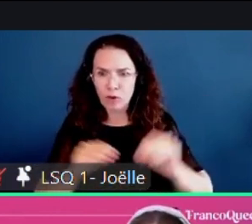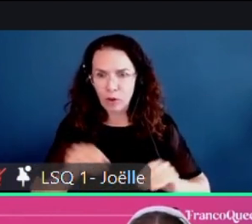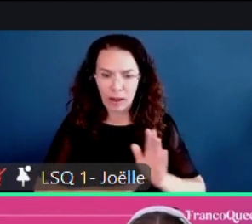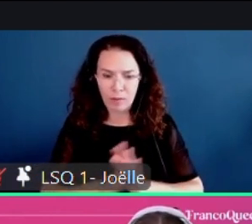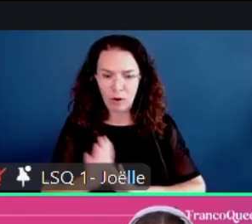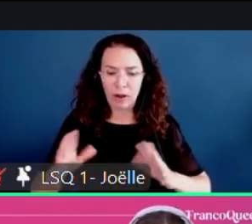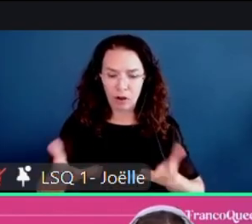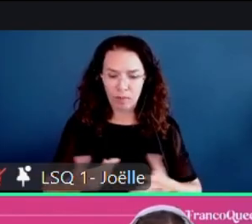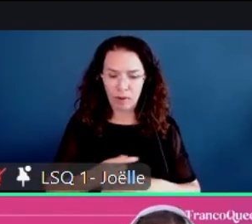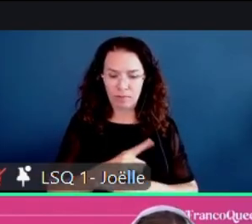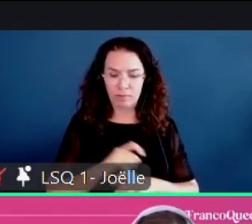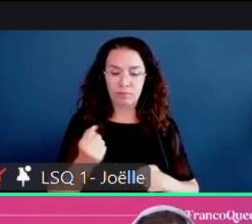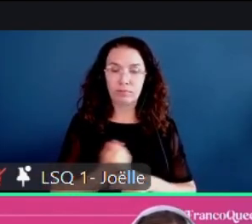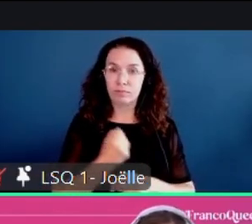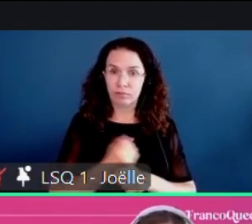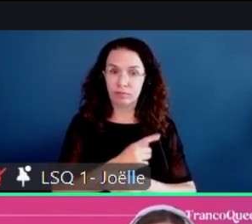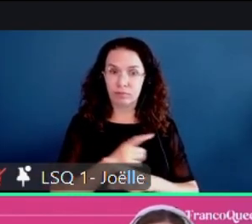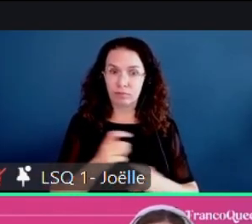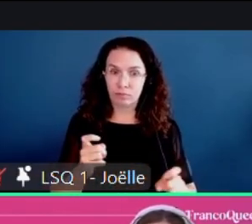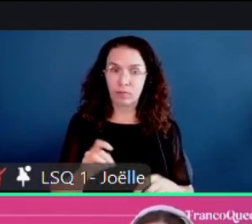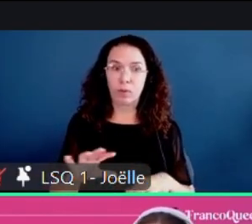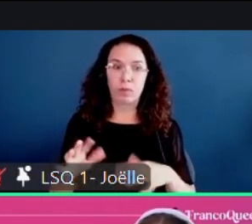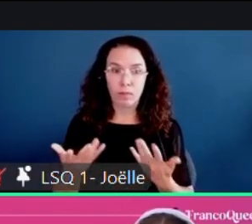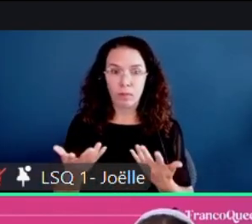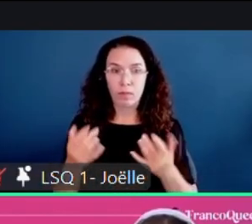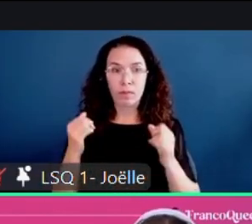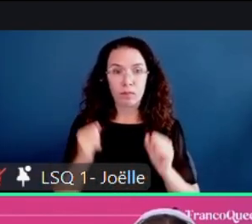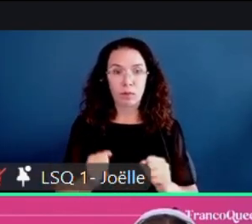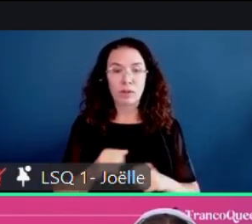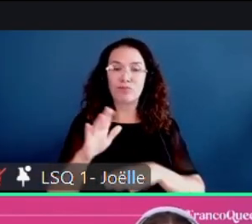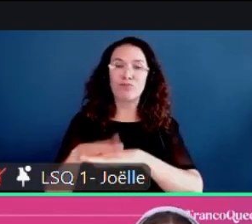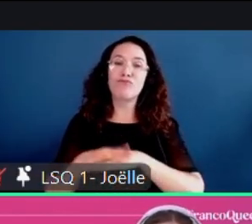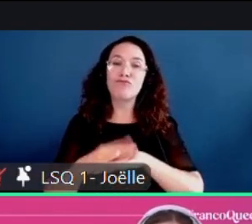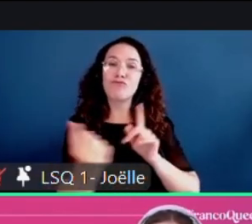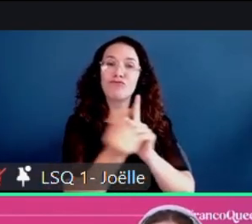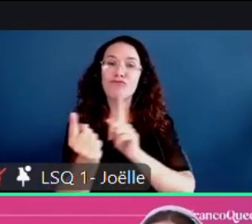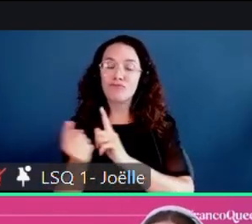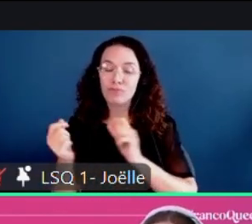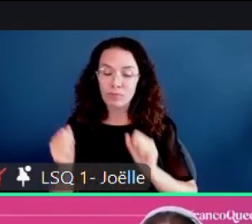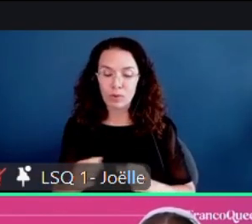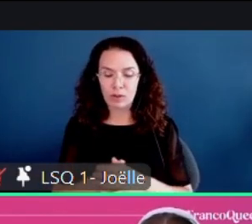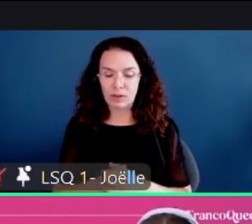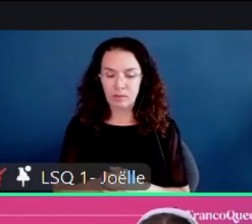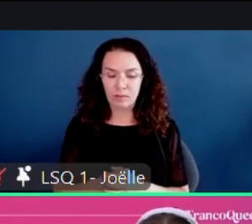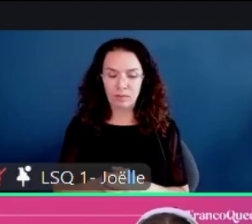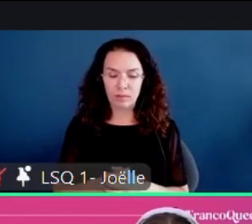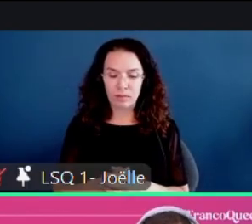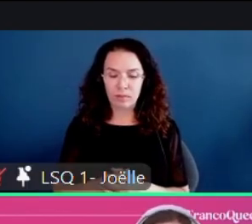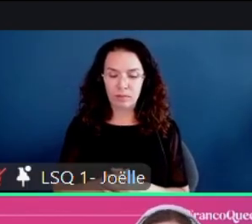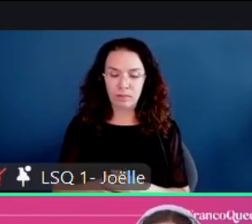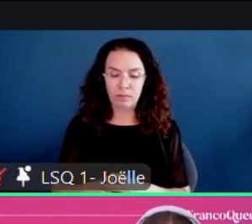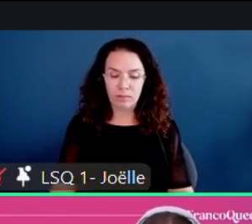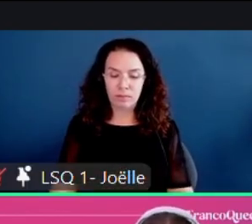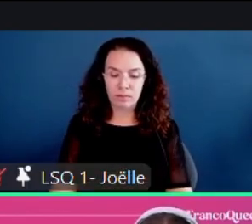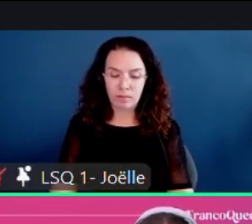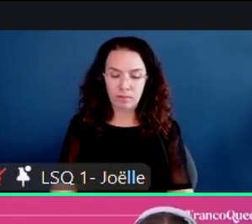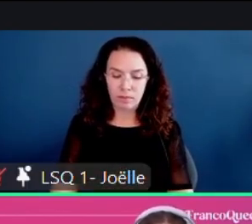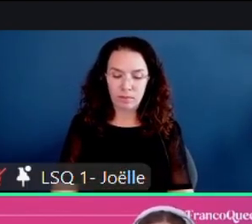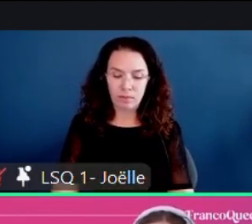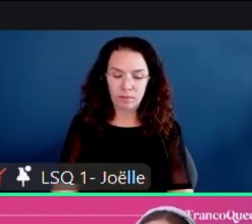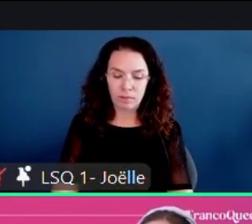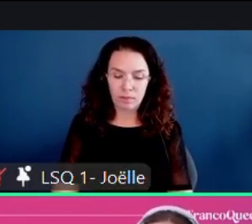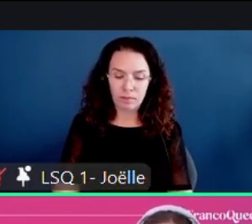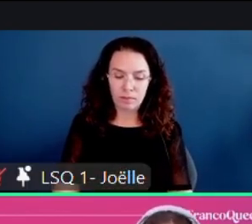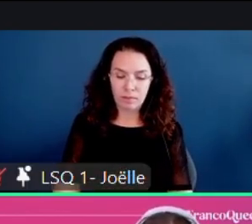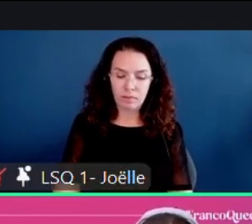plusieurs façons de mesurer, d'évaluer nos services. On peut mener des consultations, on peut former des comités